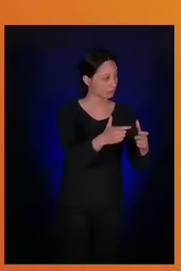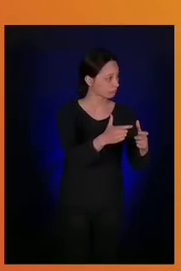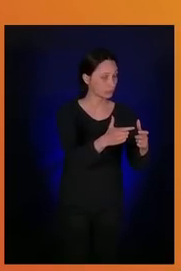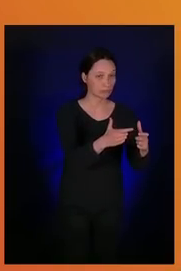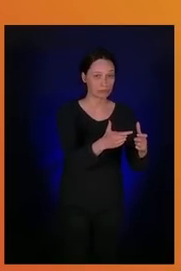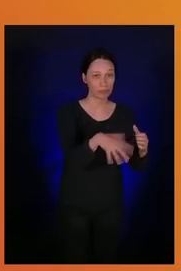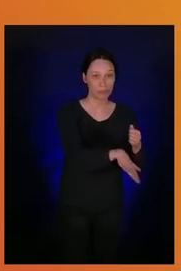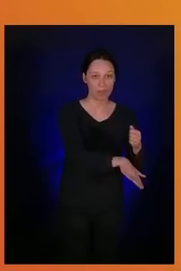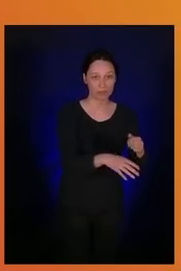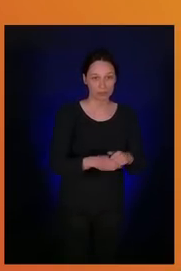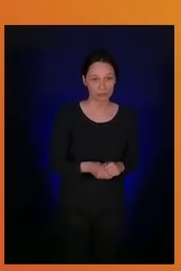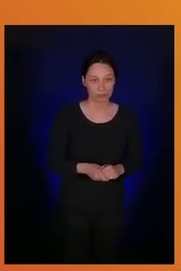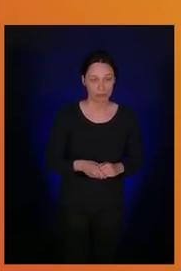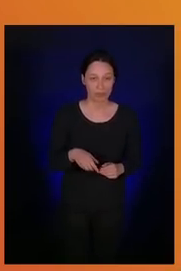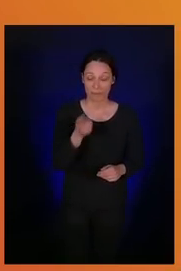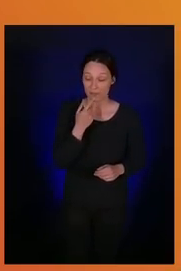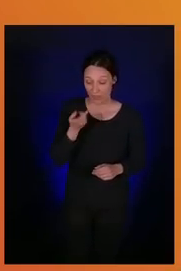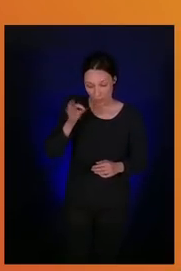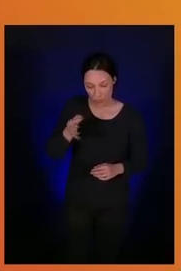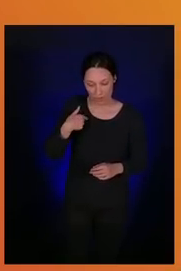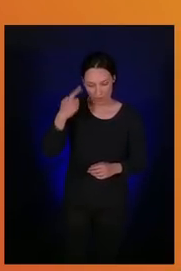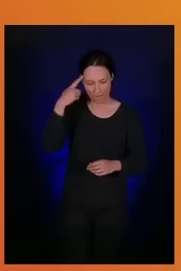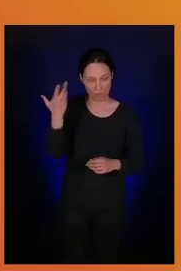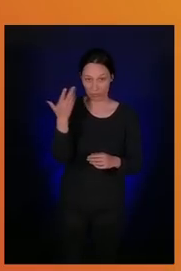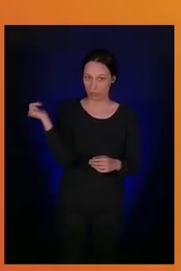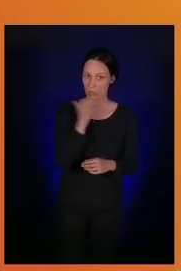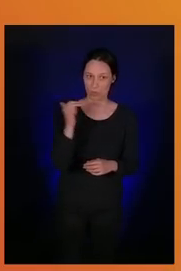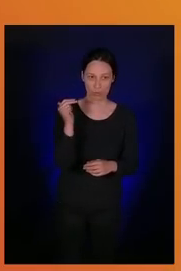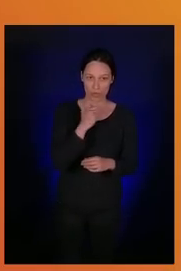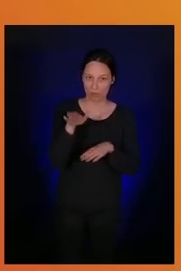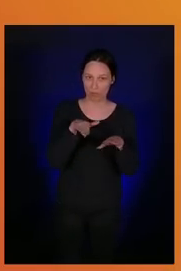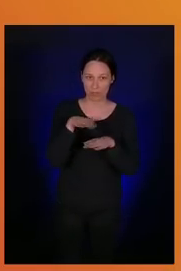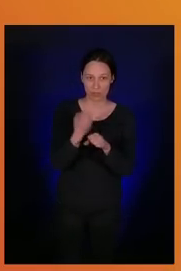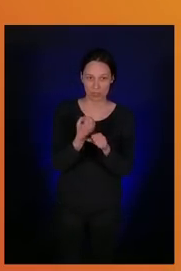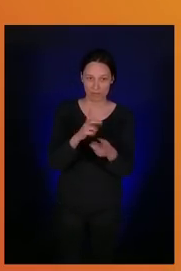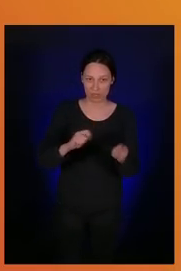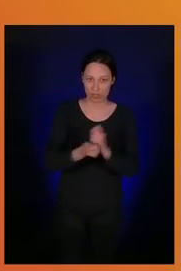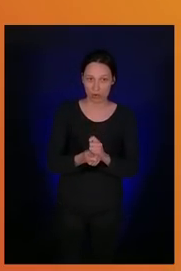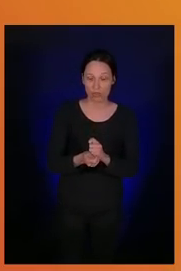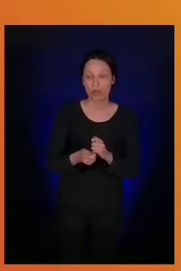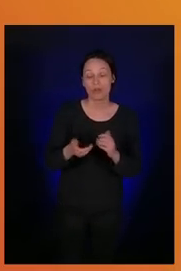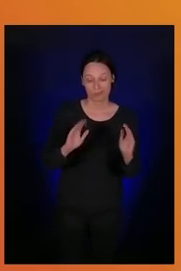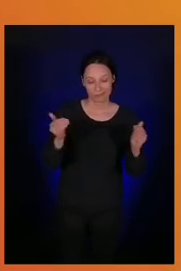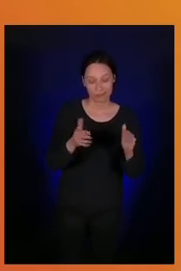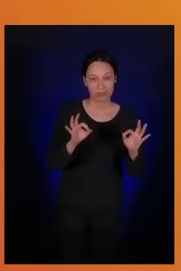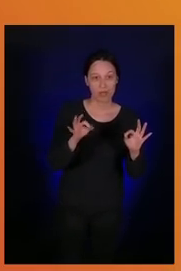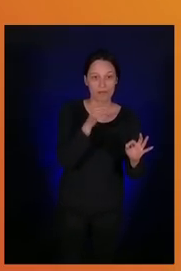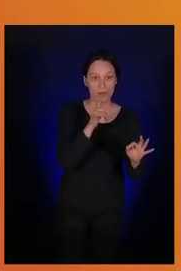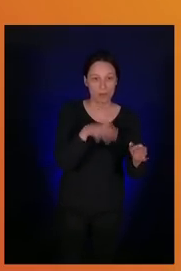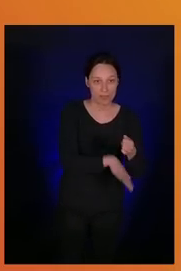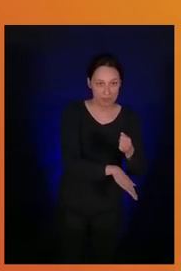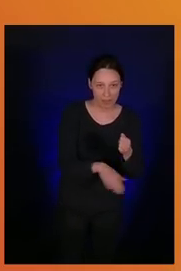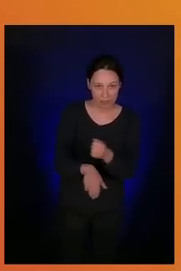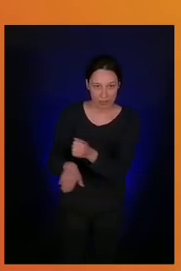Je pense donc qu'il est urgent, les camarades, de changer notre façon de travailler, en tout cas pour les petites bases, pour reprendre la place qui nous est due et repasser